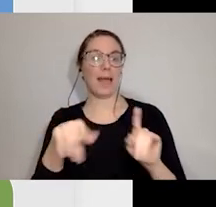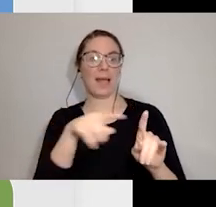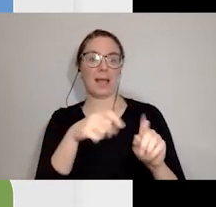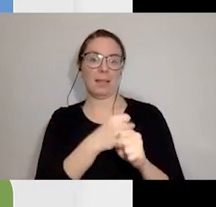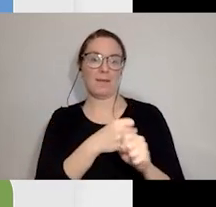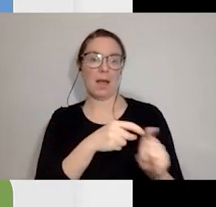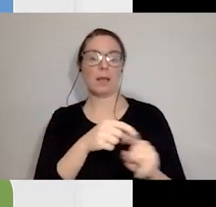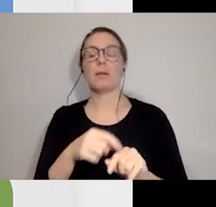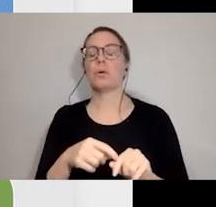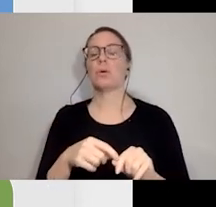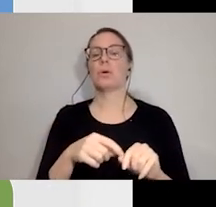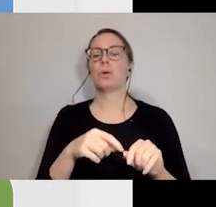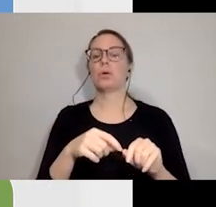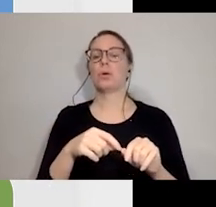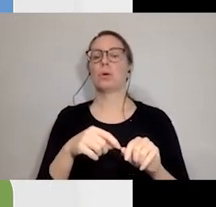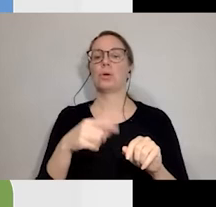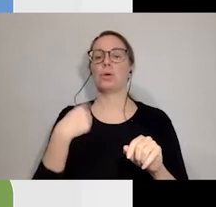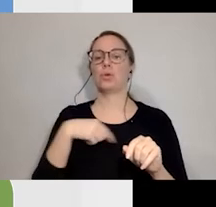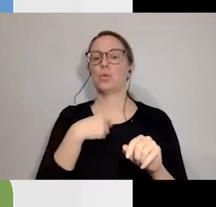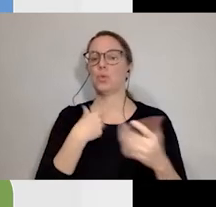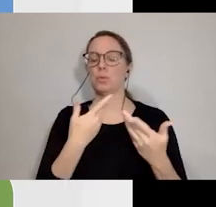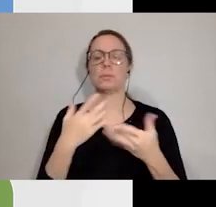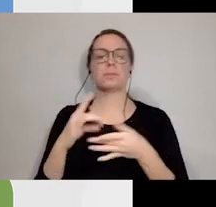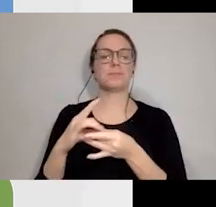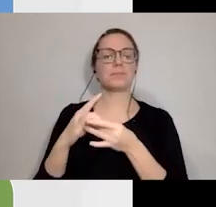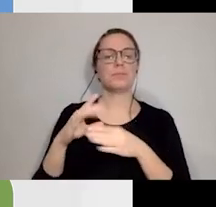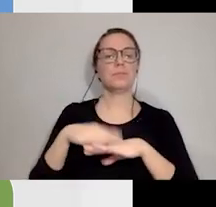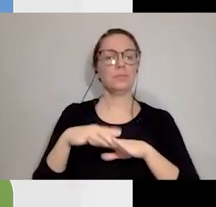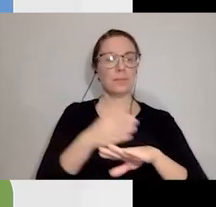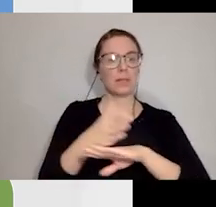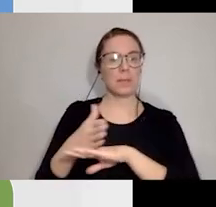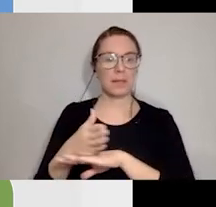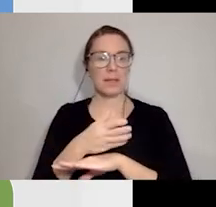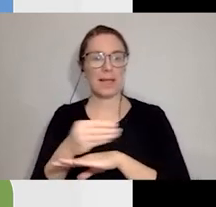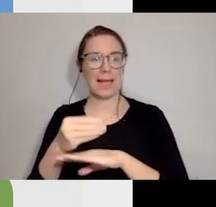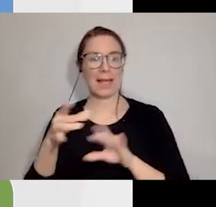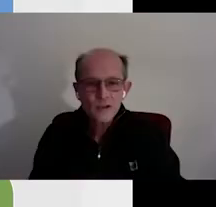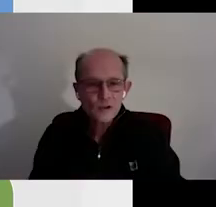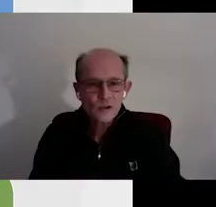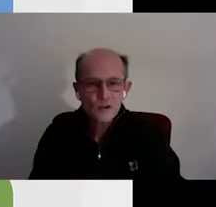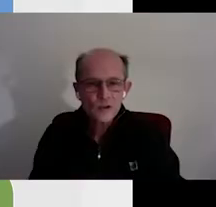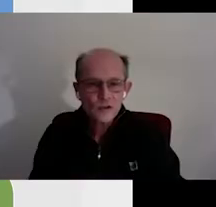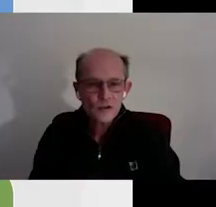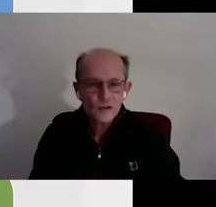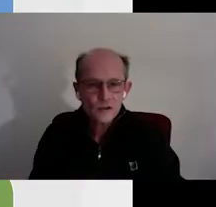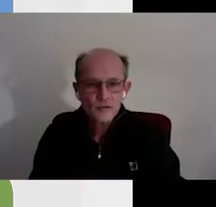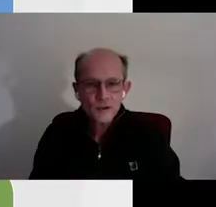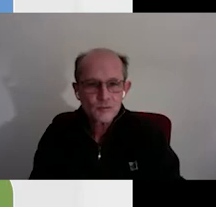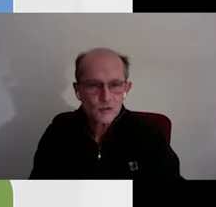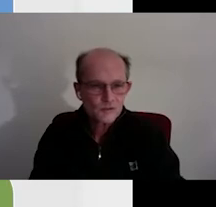sont des questions d'affondance et des questions théoriques sur les relations des personnes avec leur